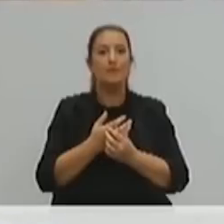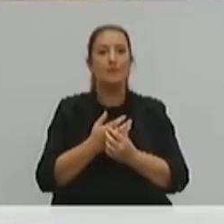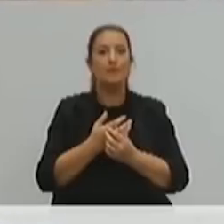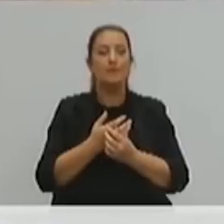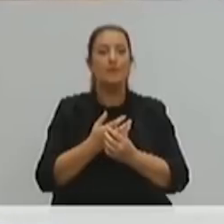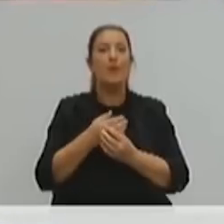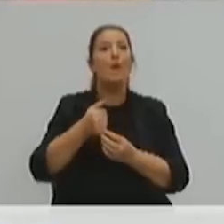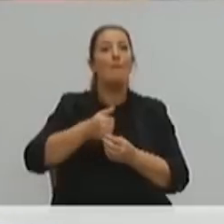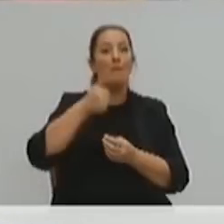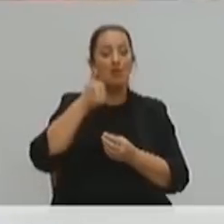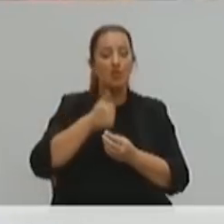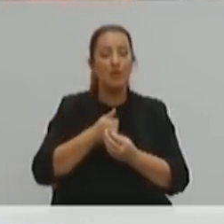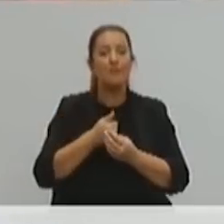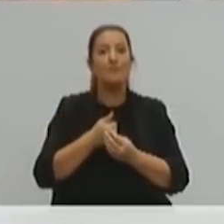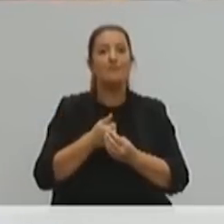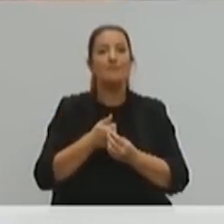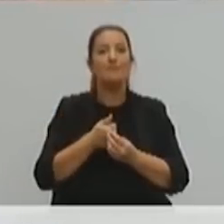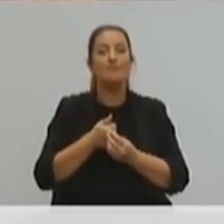Başkanım,